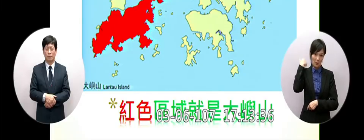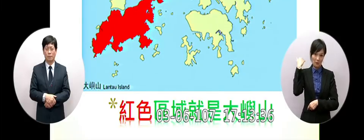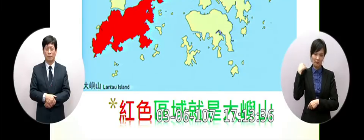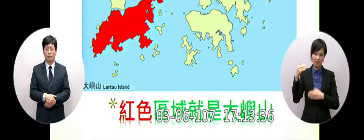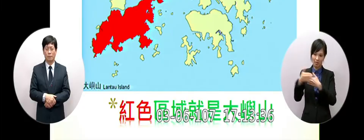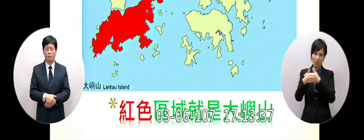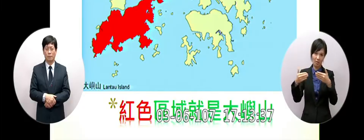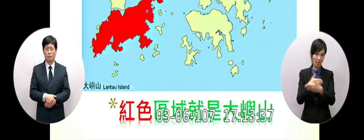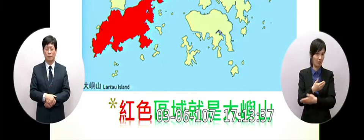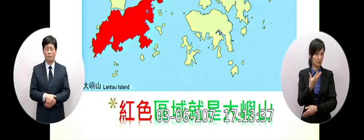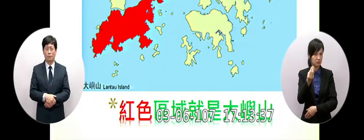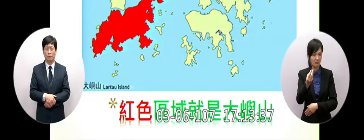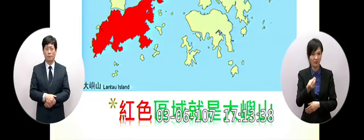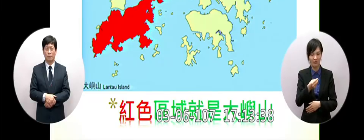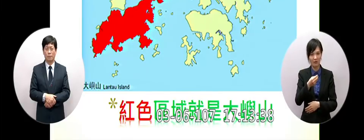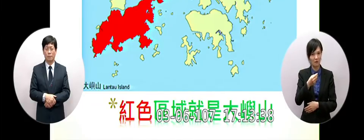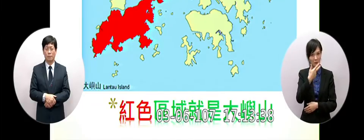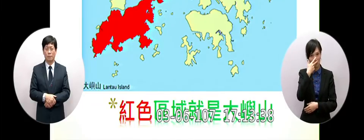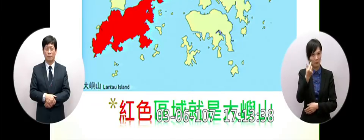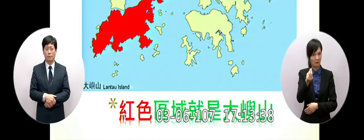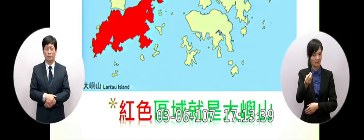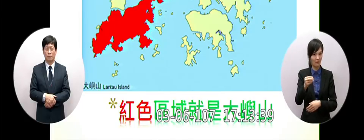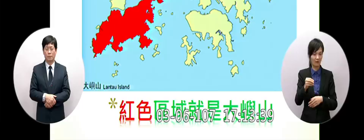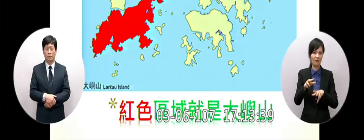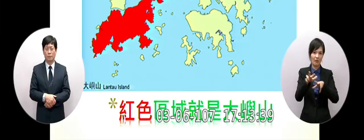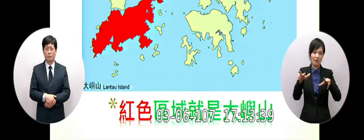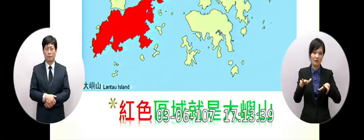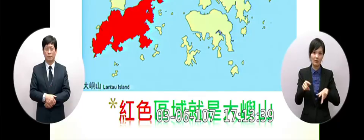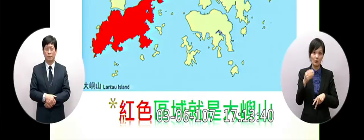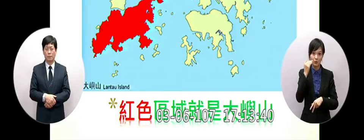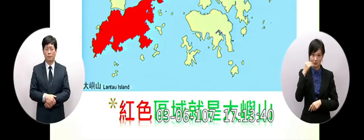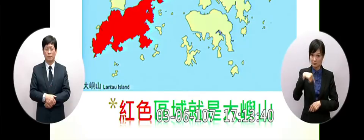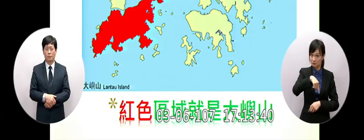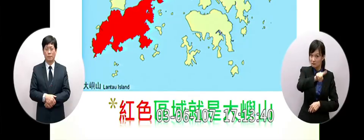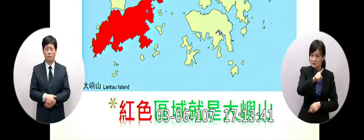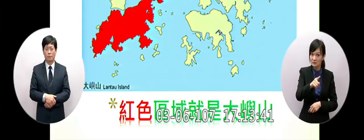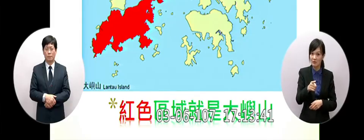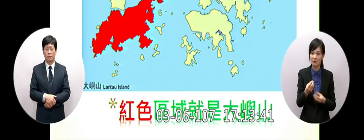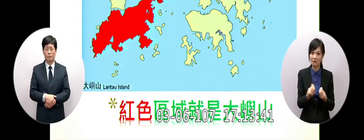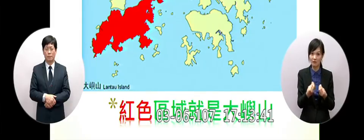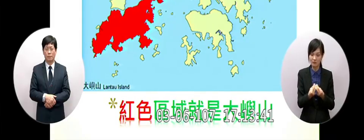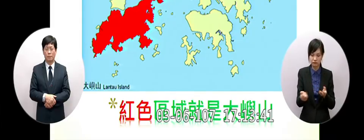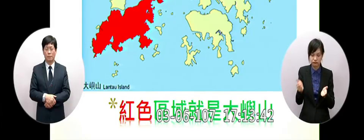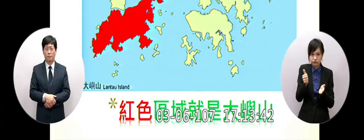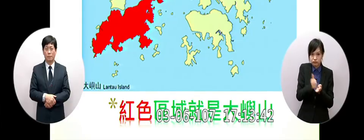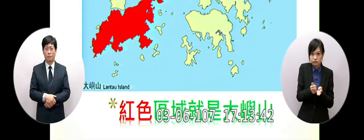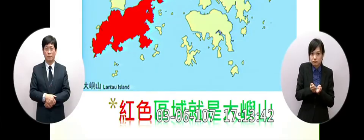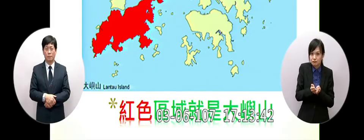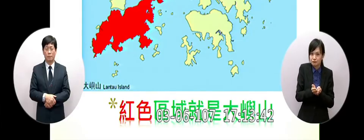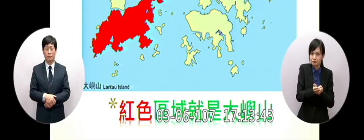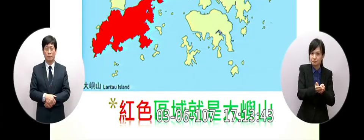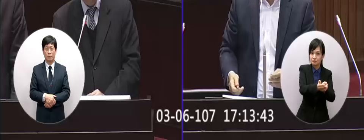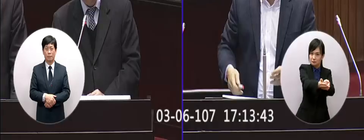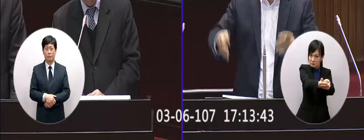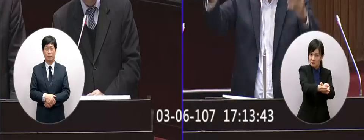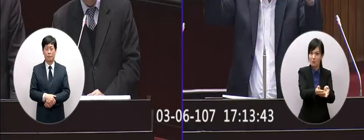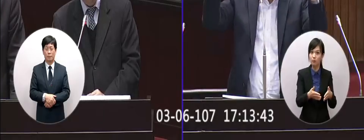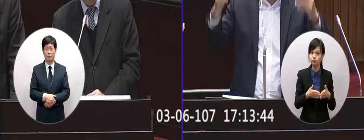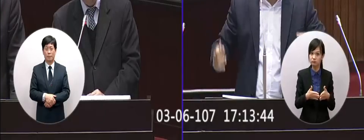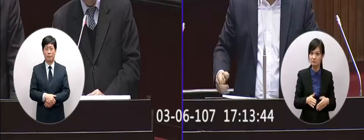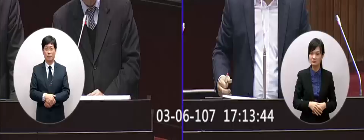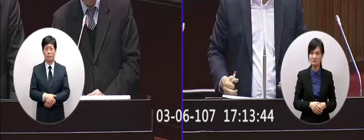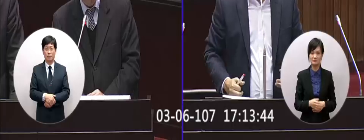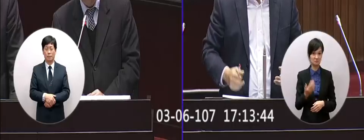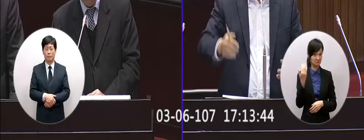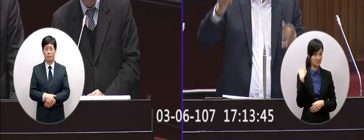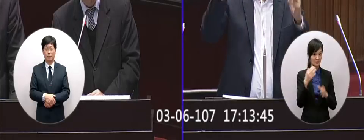到那个大屿山那个地方啊，爱坐渡轮，爱坐船啊。当初要起的时阵哦，大家拢反